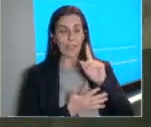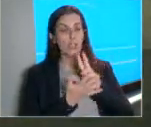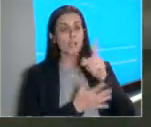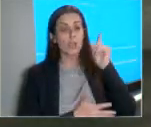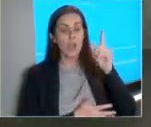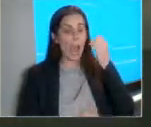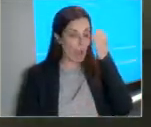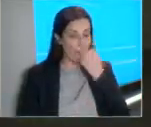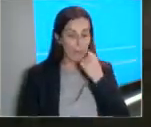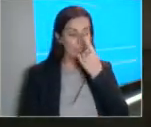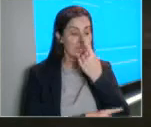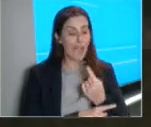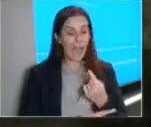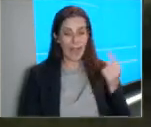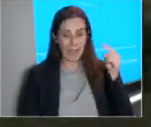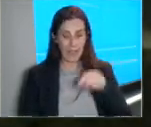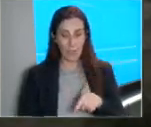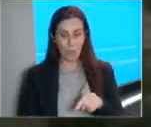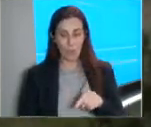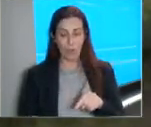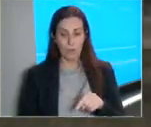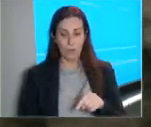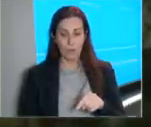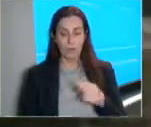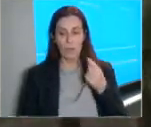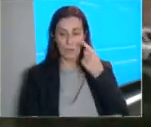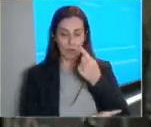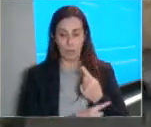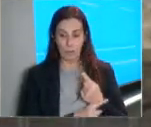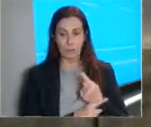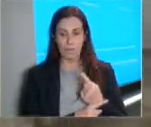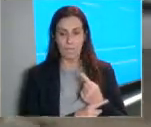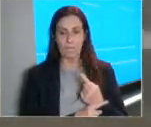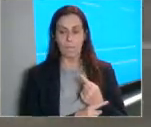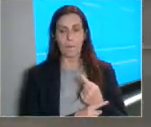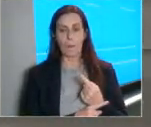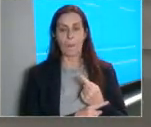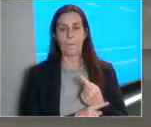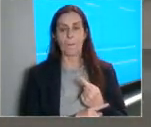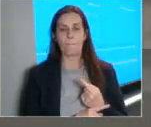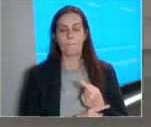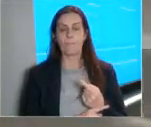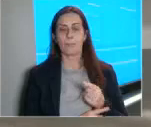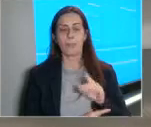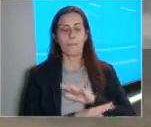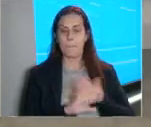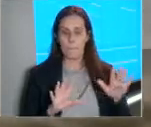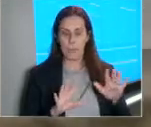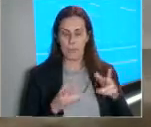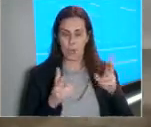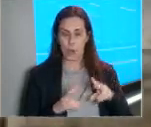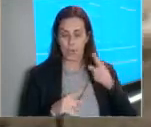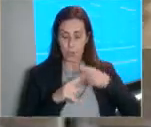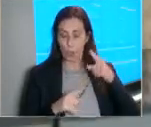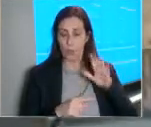שנה, חמאס ירה עלינו נשק תלול מסלול, כמו שאומרים בסלנג הצבאי, טיפש. זאת אומרת, ללא שום יכולת